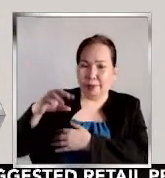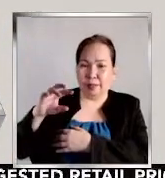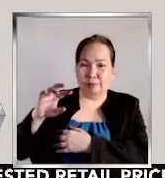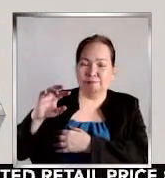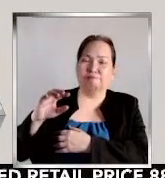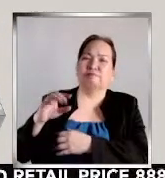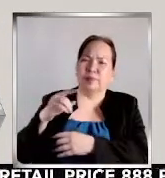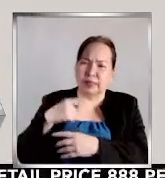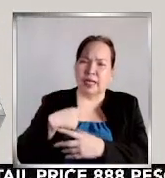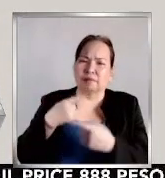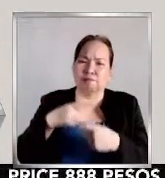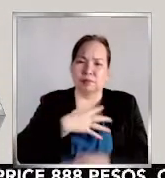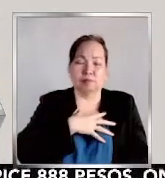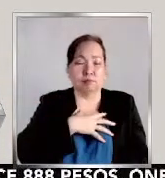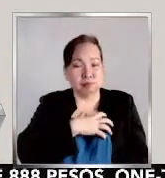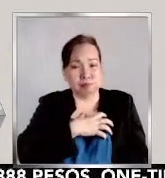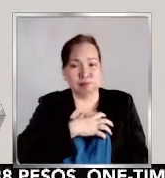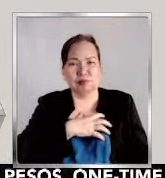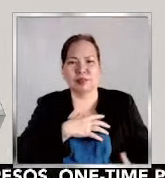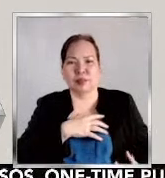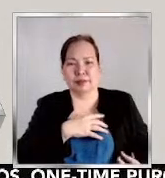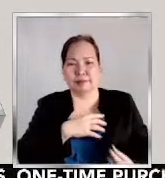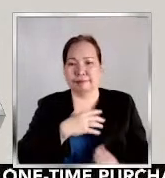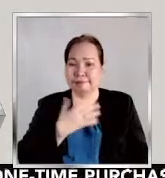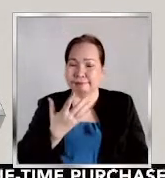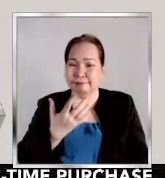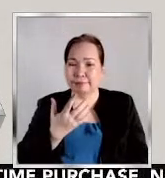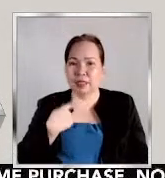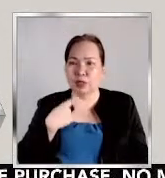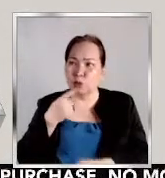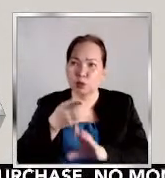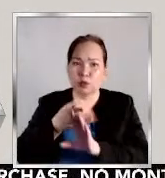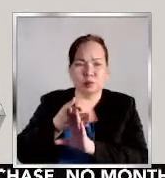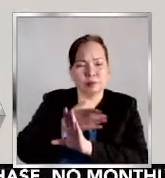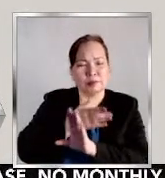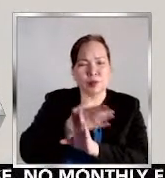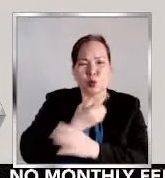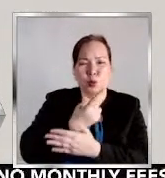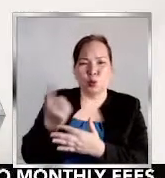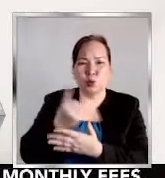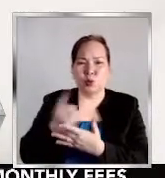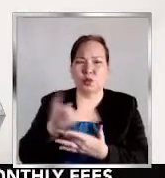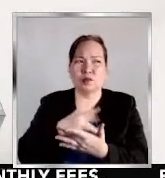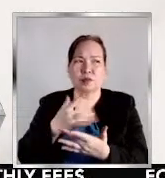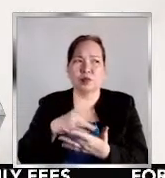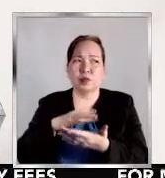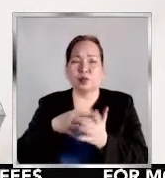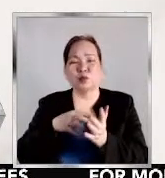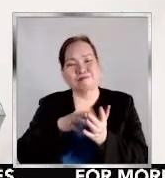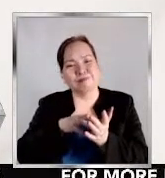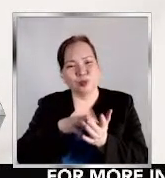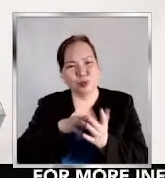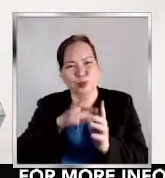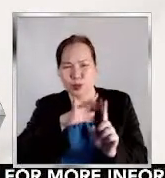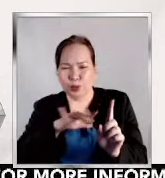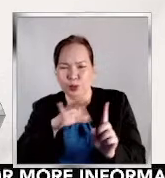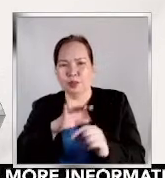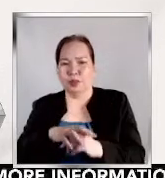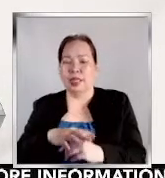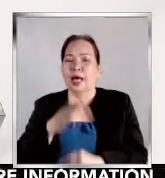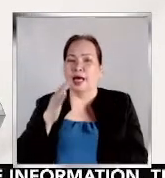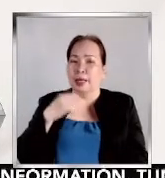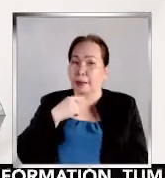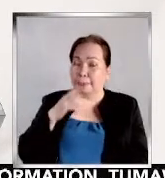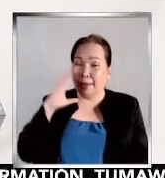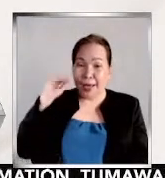ang ikinamatay ng veteranang aktres na nitong mga nakaraang linggo raw ay napansin nilang tila matamlay. Batid daw ni Senator Grace Poe na